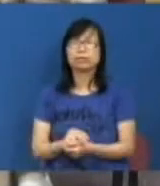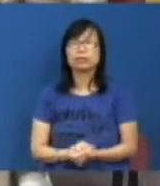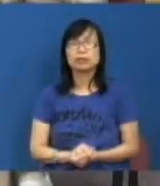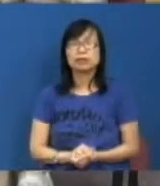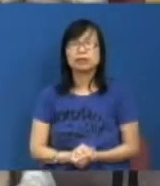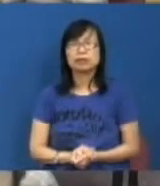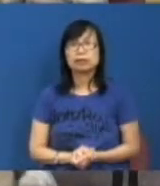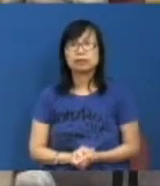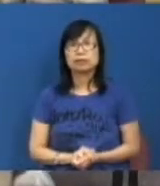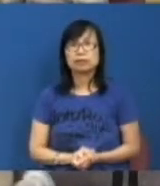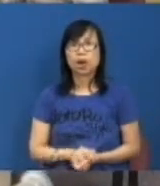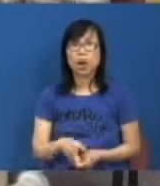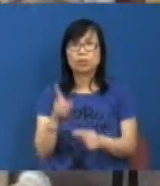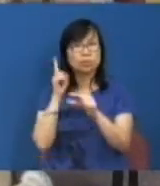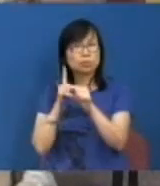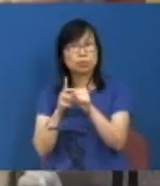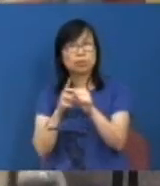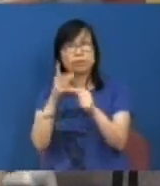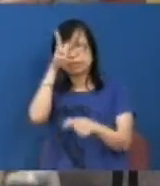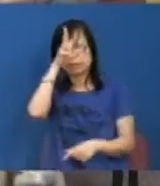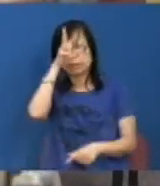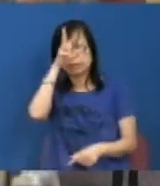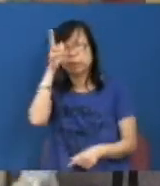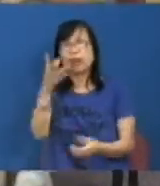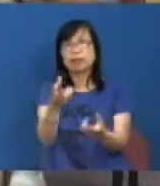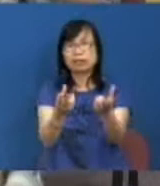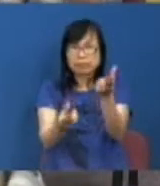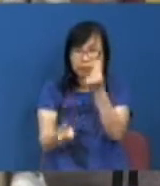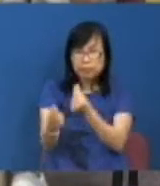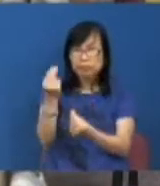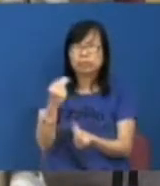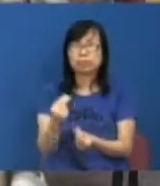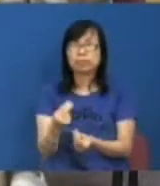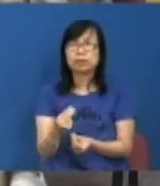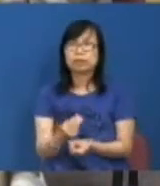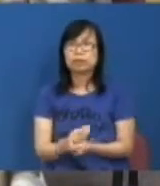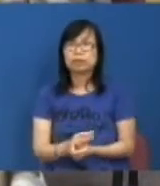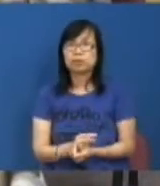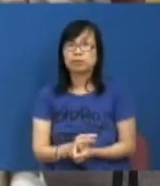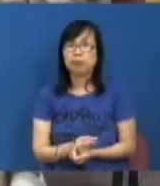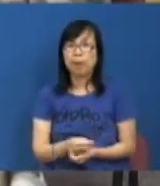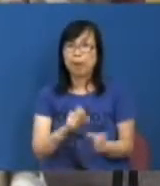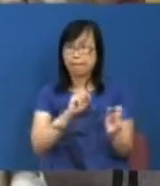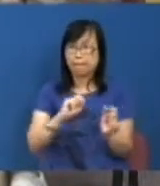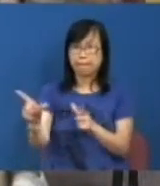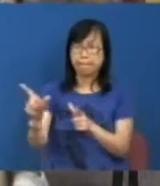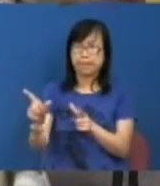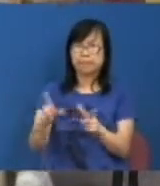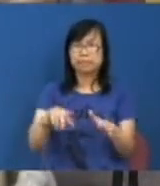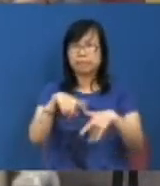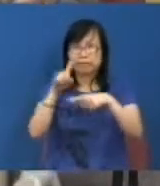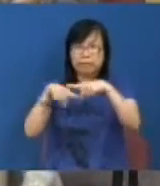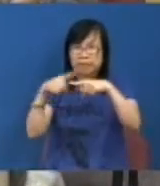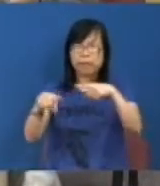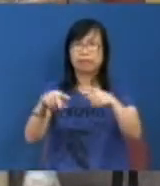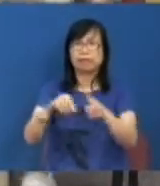即係中央政府都可能會冚一啲比較小型嘅發電廠，其實真係佢哋俾啲大型嘅發電廠製造緊更